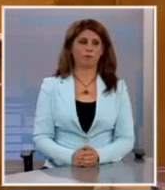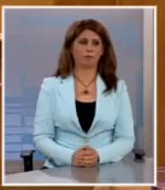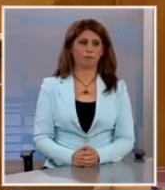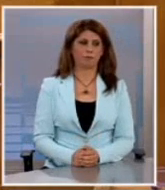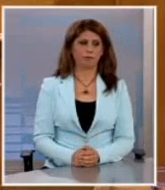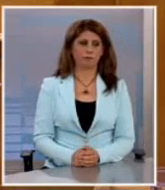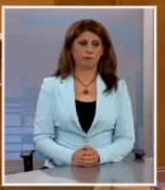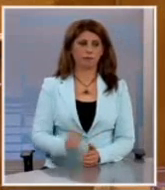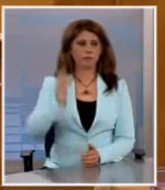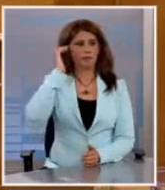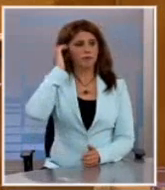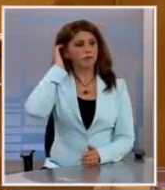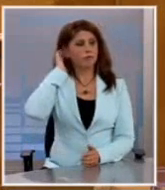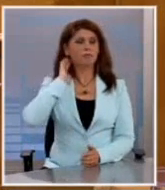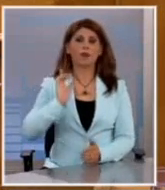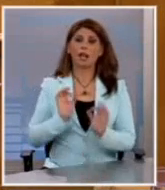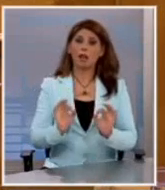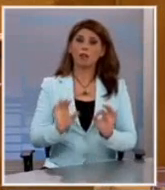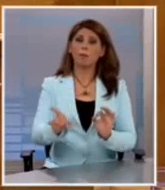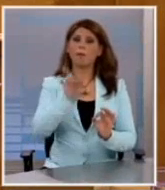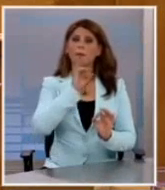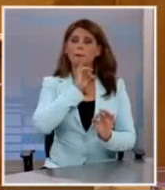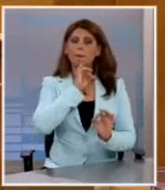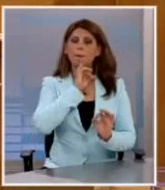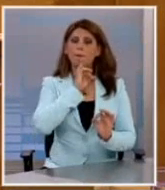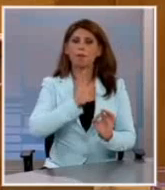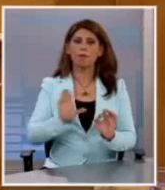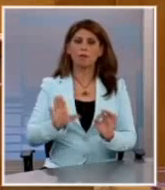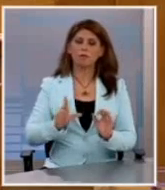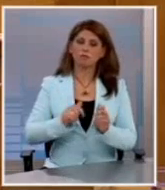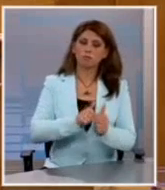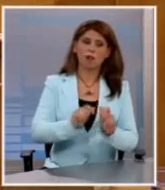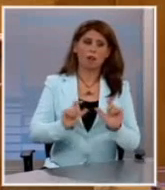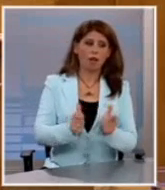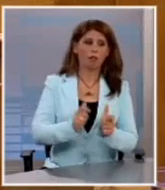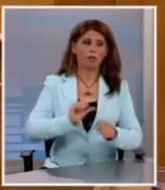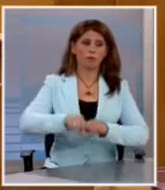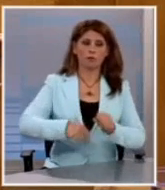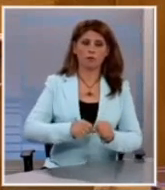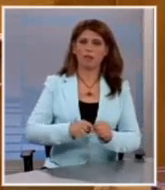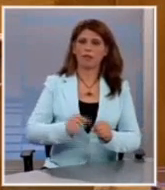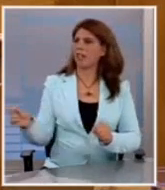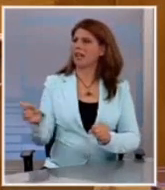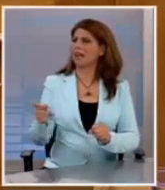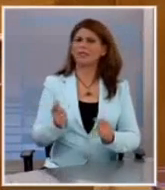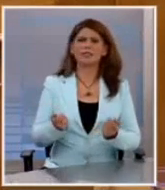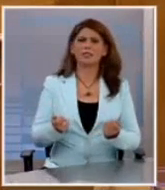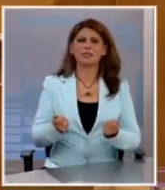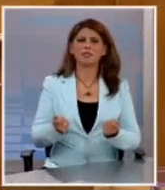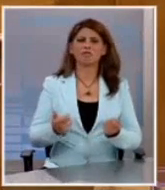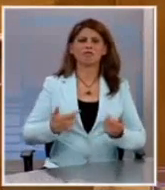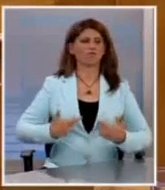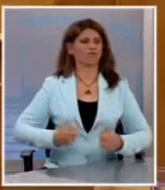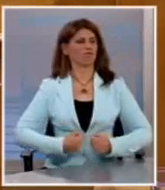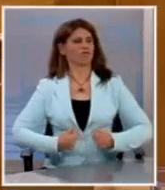να μην μιλάτε καθόλου και να ακολουθήσετε μια εθνική προσπάθεια, κάνετε τους παλικαρισμούς και